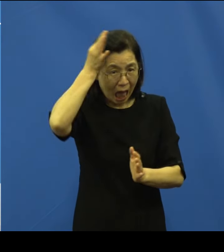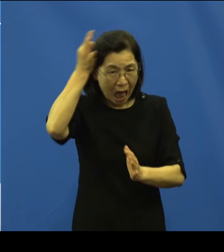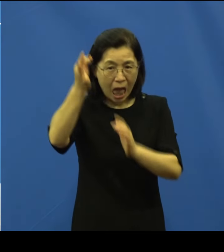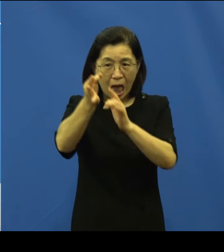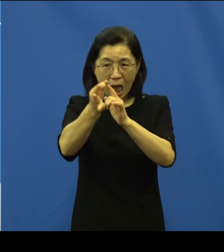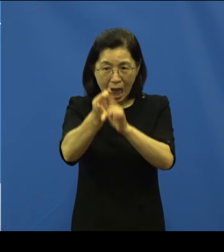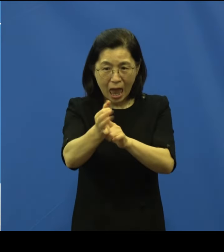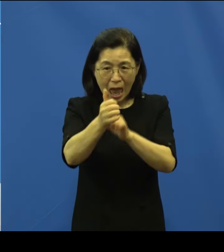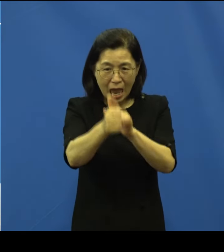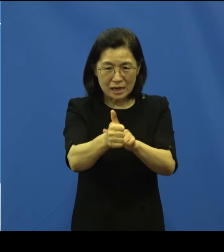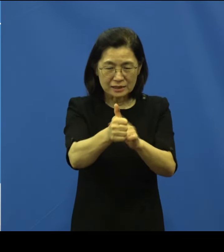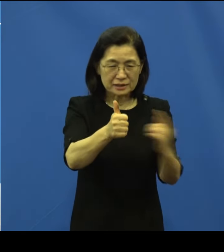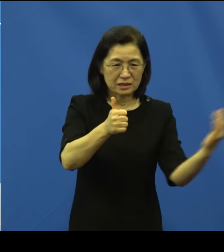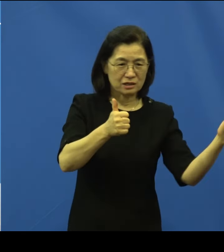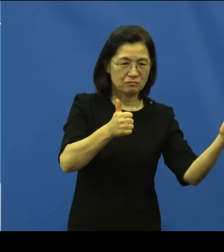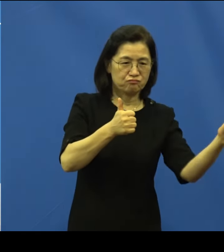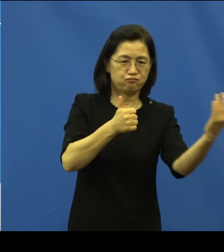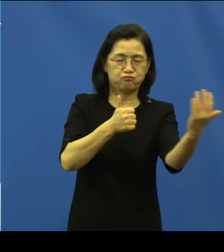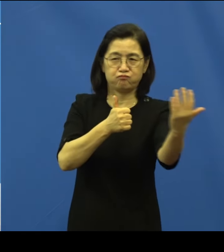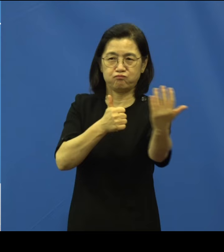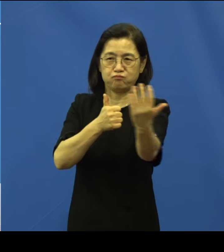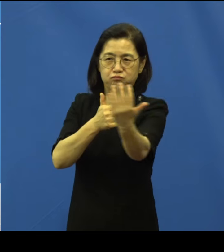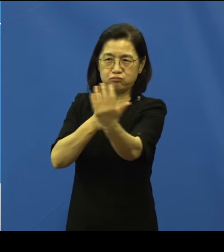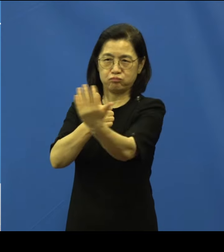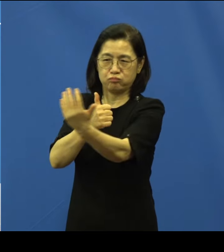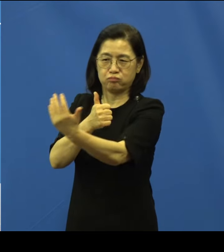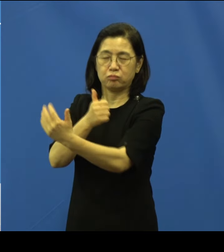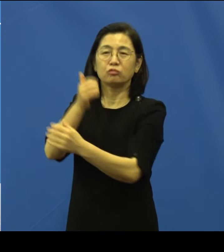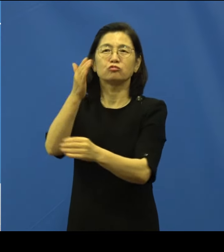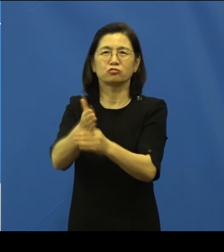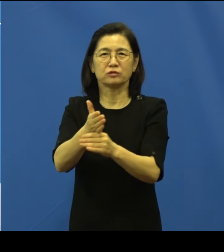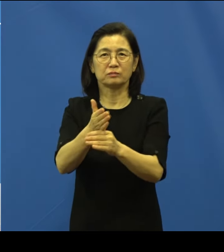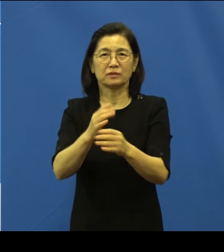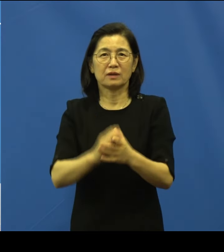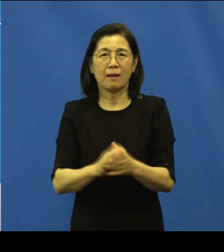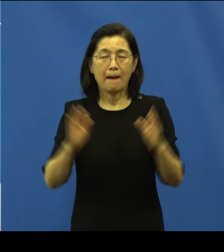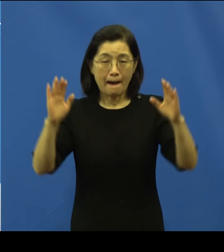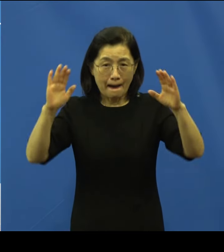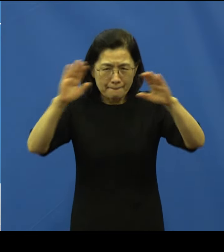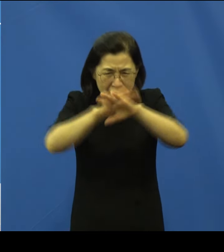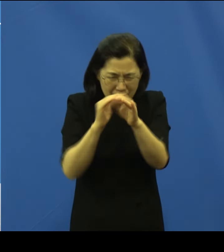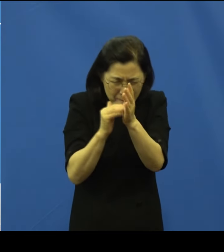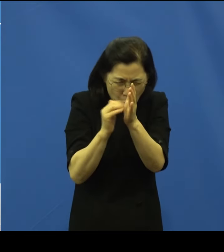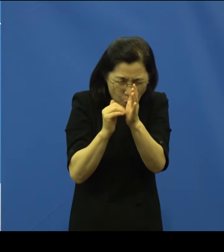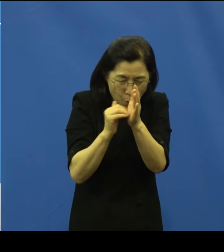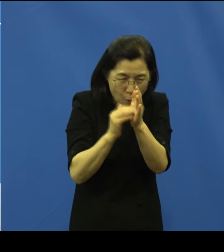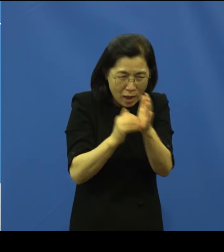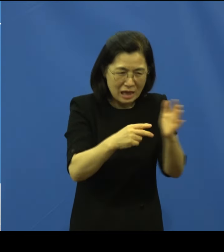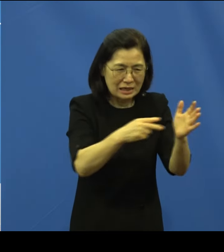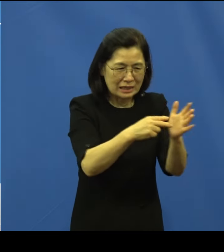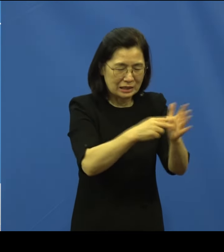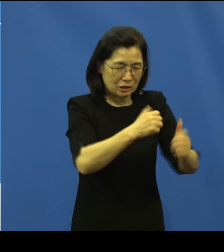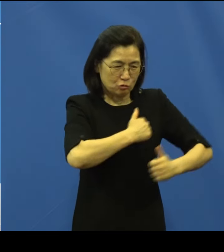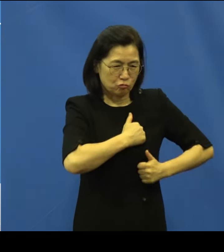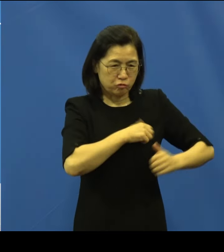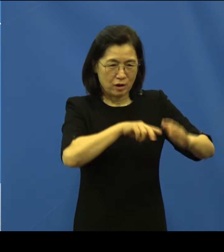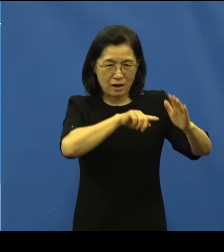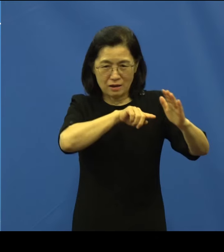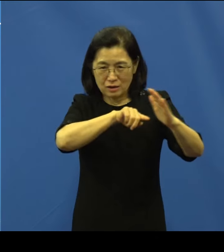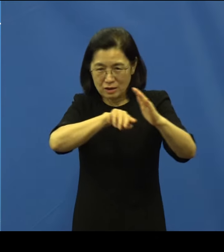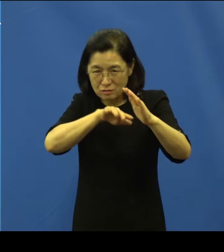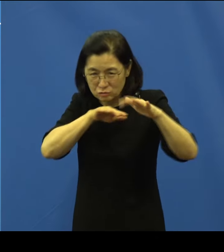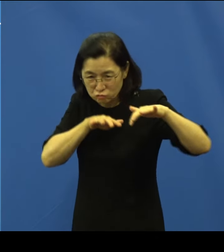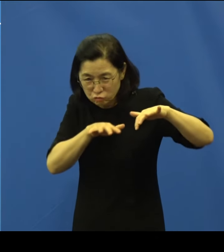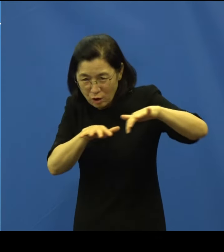말과 병거와 많은 군사를 보내며 그들이 밤에 가서 그 성읍을 에워쌌더라. 이제 이